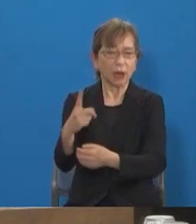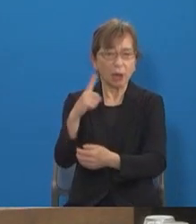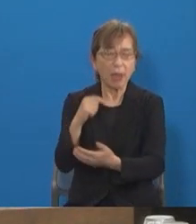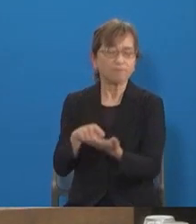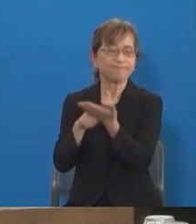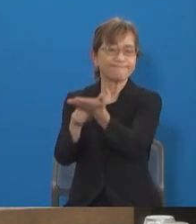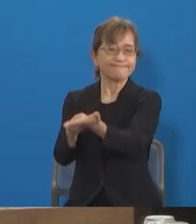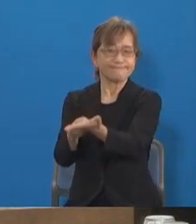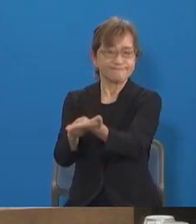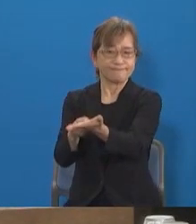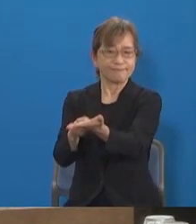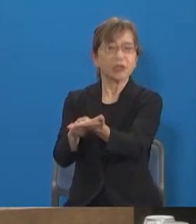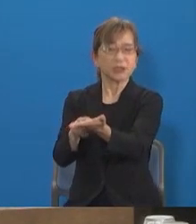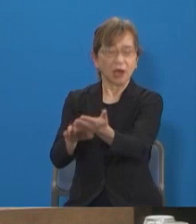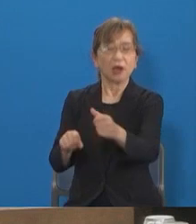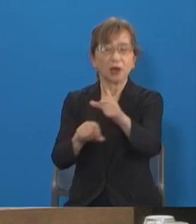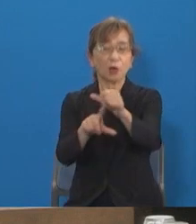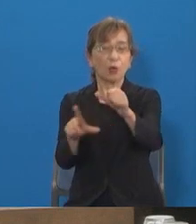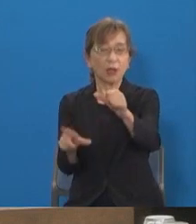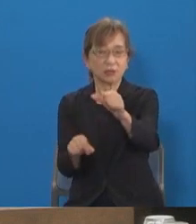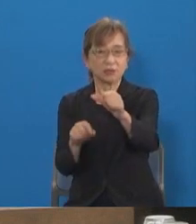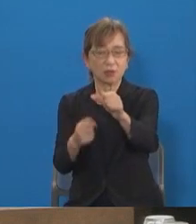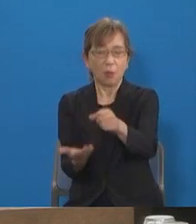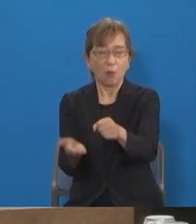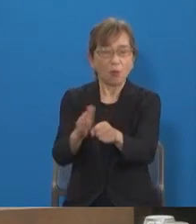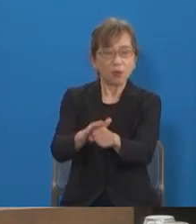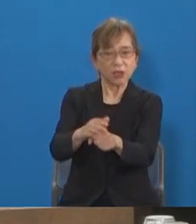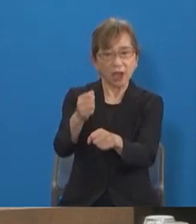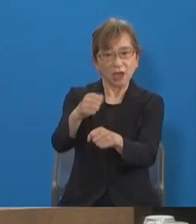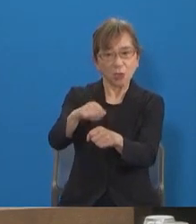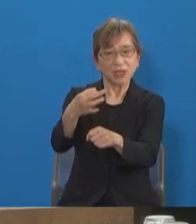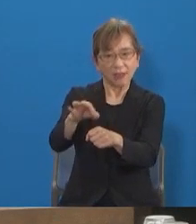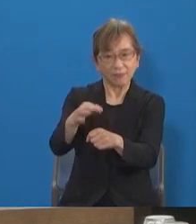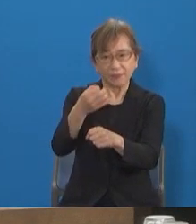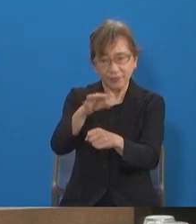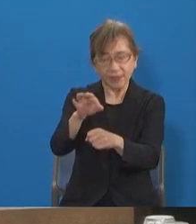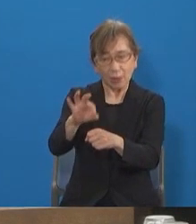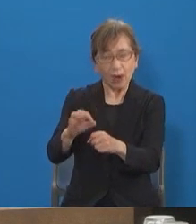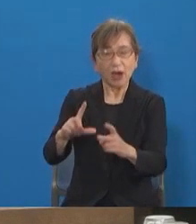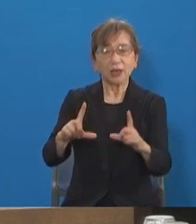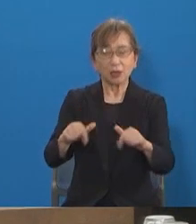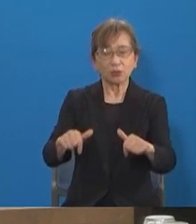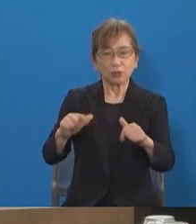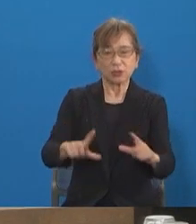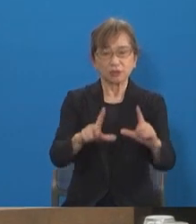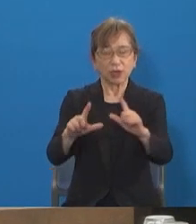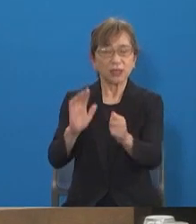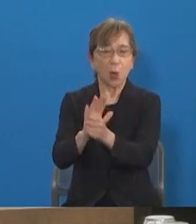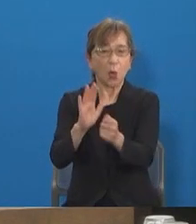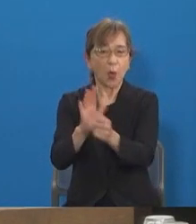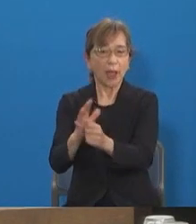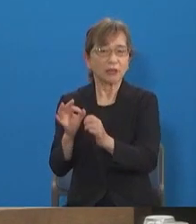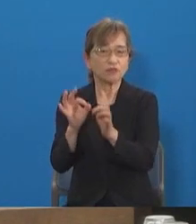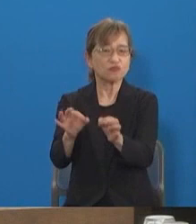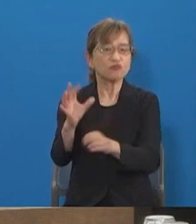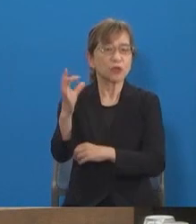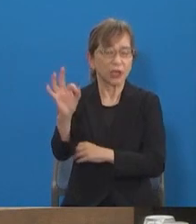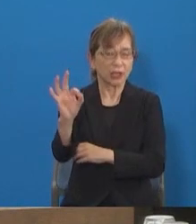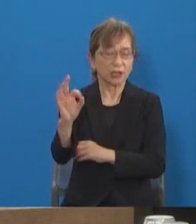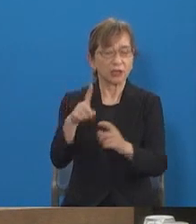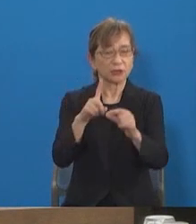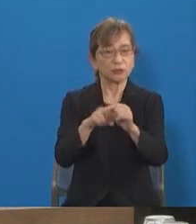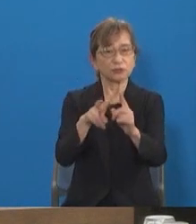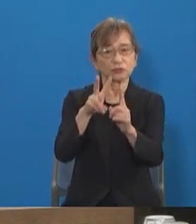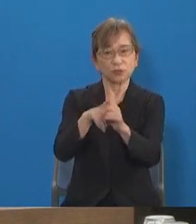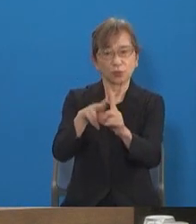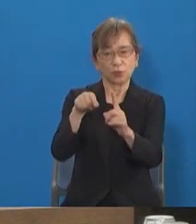出。本5月市会の補正予算では、京都市暮らし応援給付金や中小企業等物価